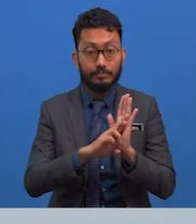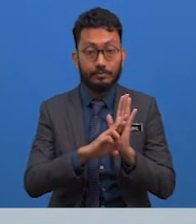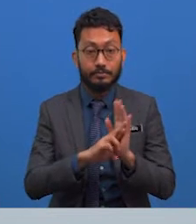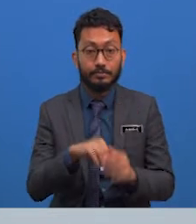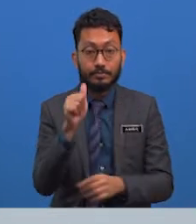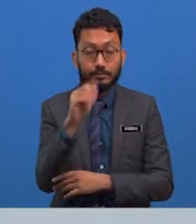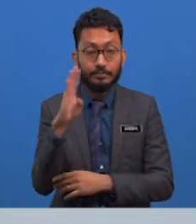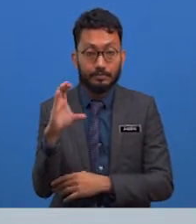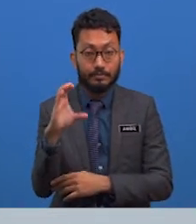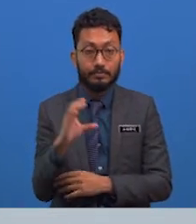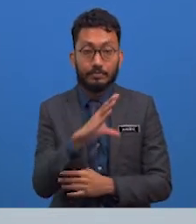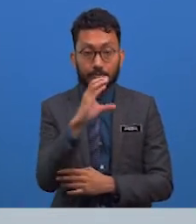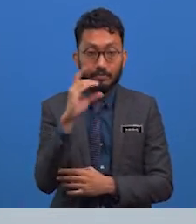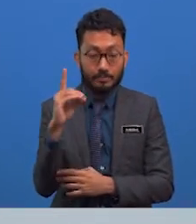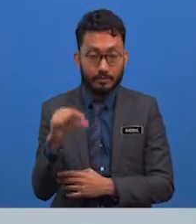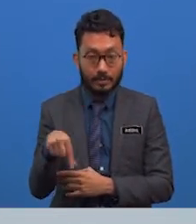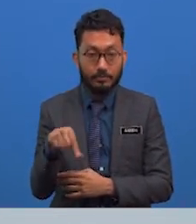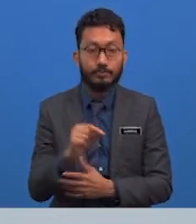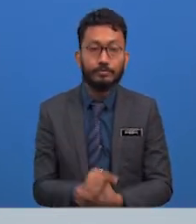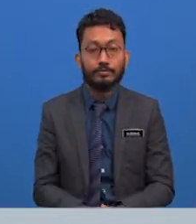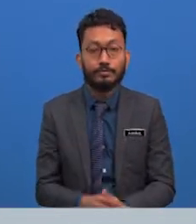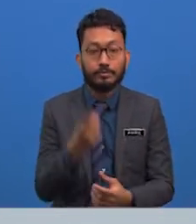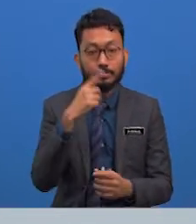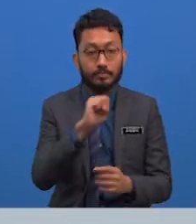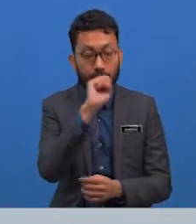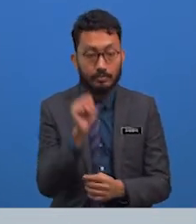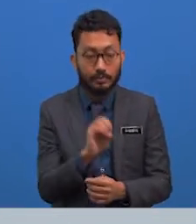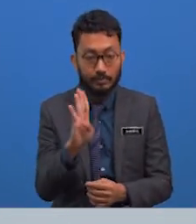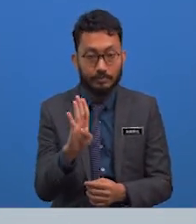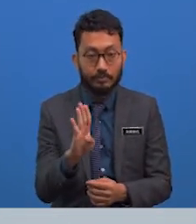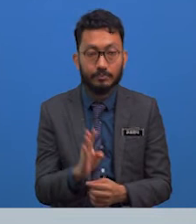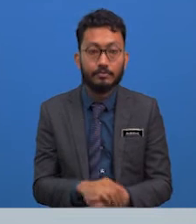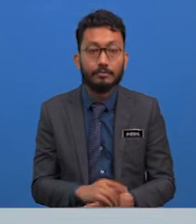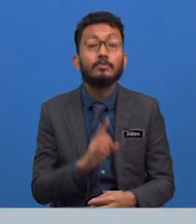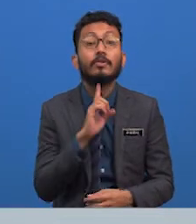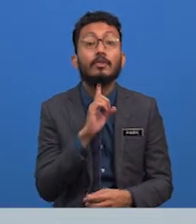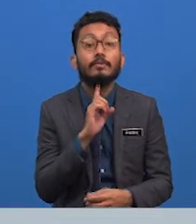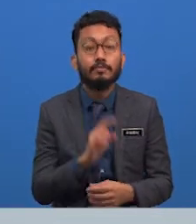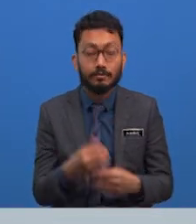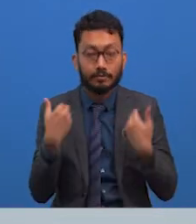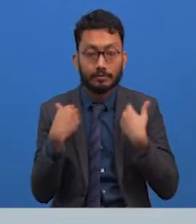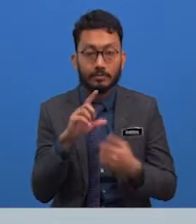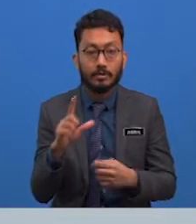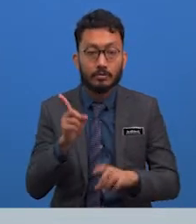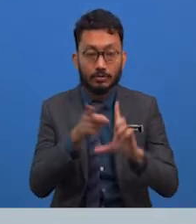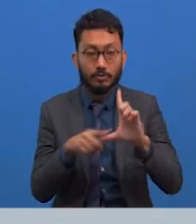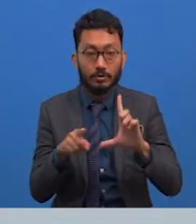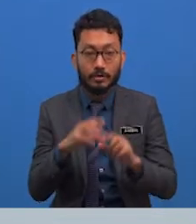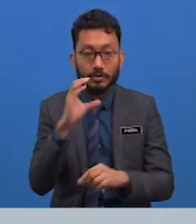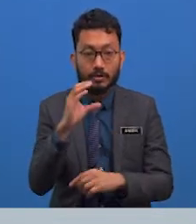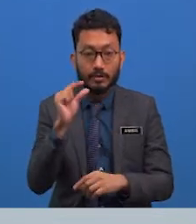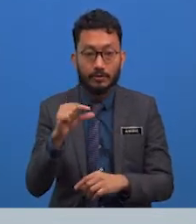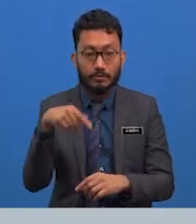garis AP dan CQ. Untuk soalan B pula, sudut mendongak adalah sudut CQB